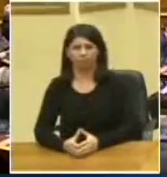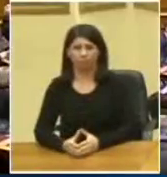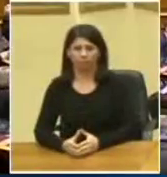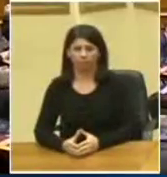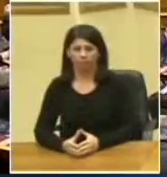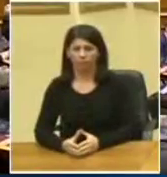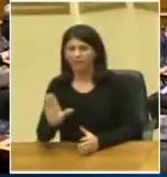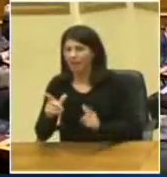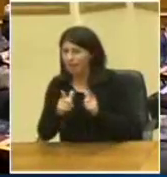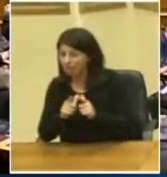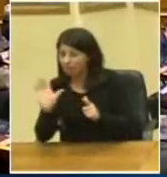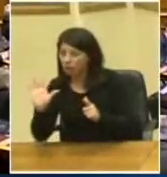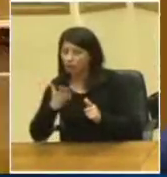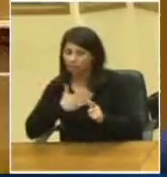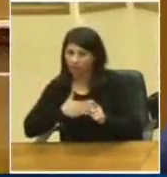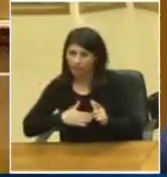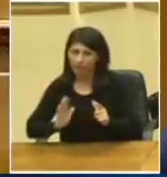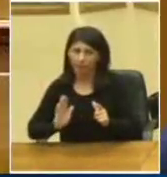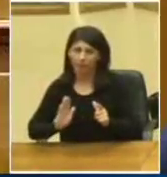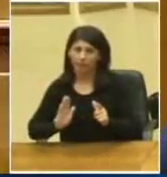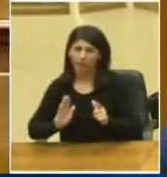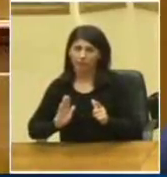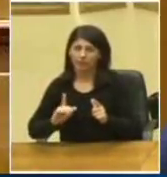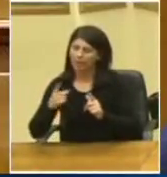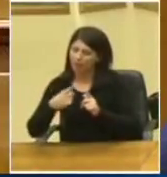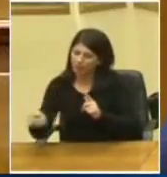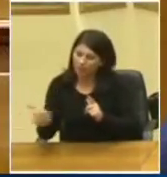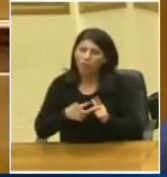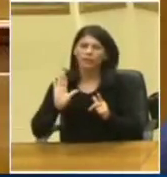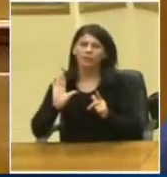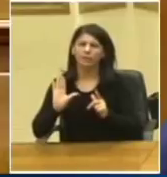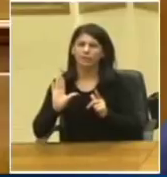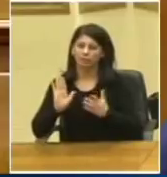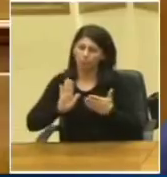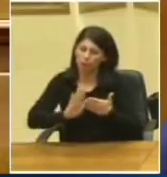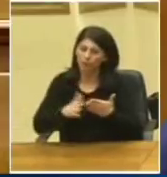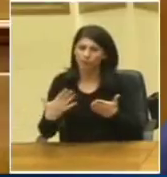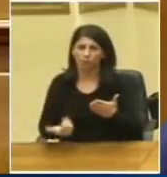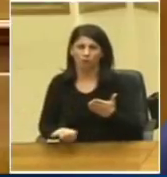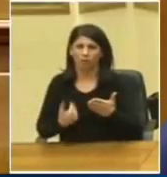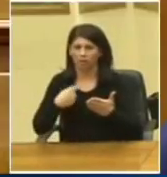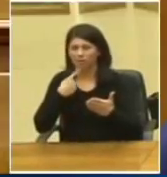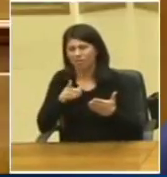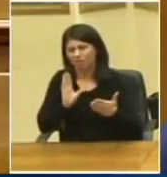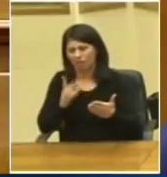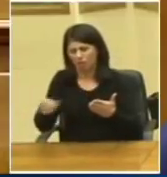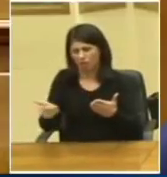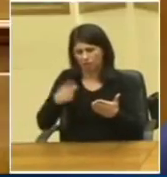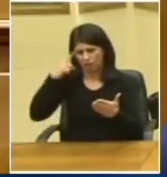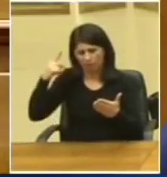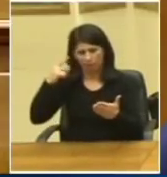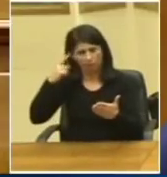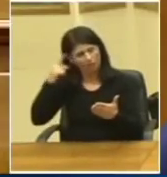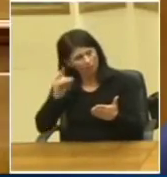Και ενδεικτικό, αν θέλετε, και της διαφορετικής προσέγγισης που έχουμε, και δεν μιλάω για διαφορετικές απόψεις και ιδέες, είναι